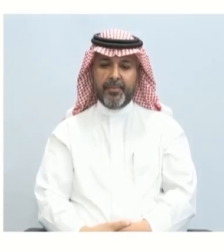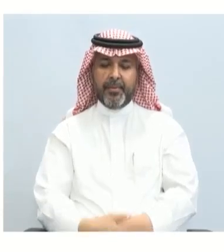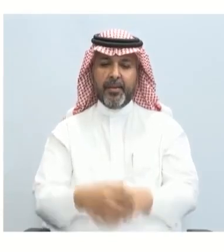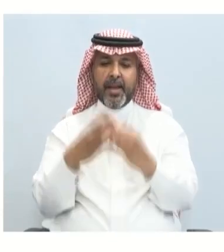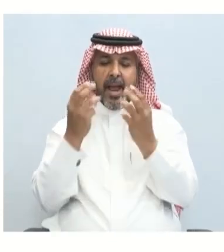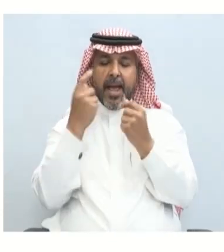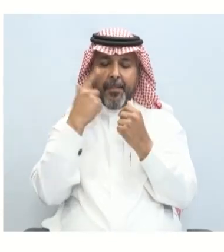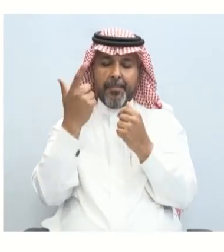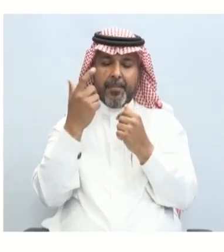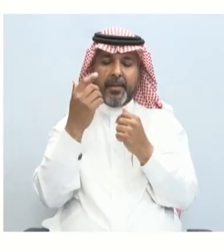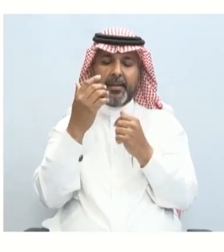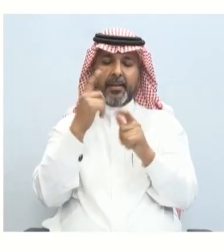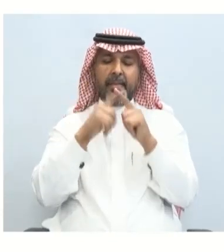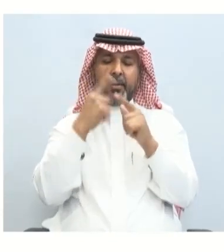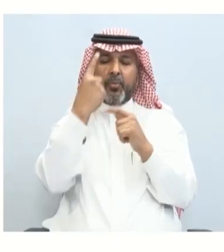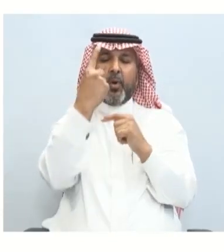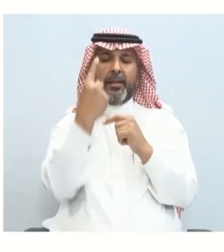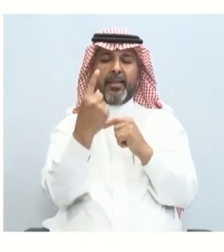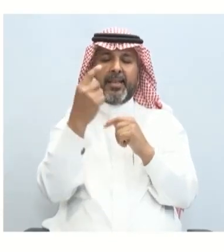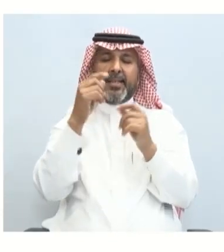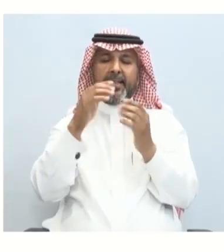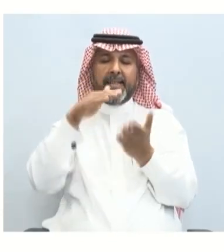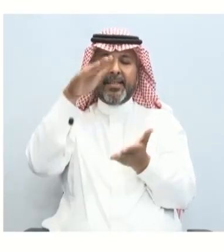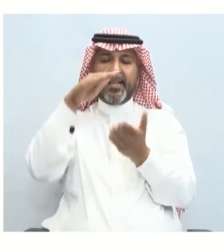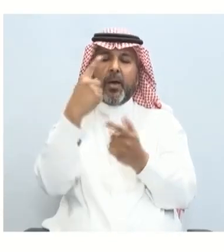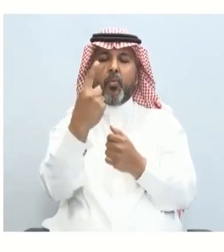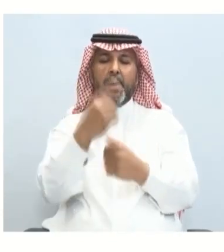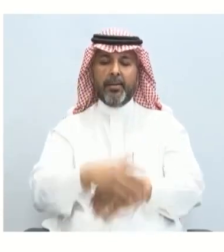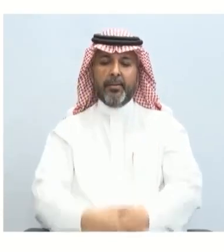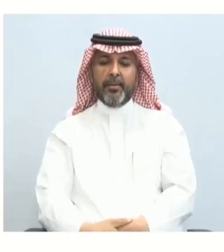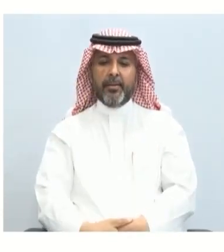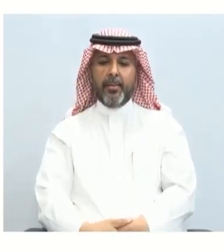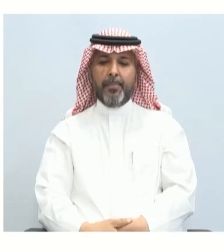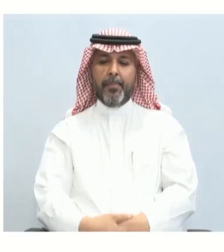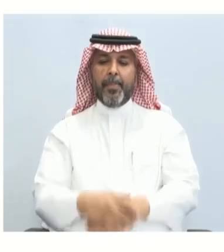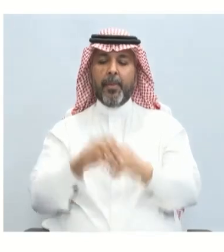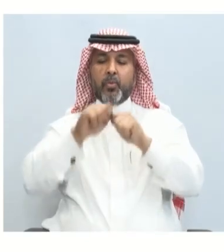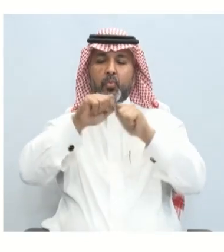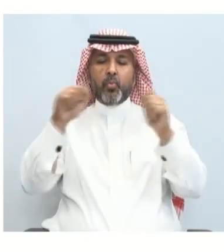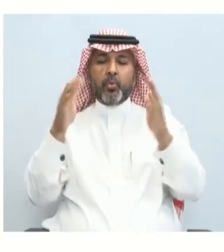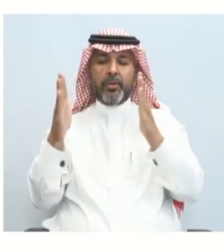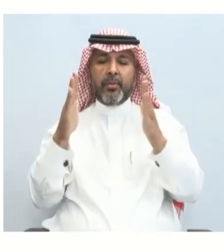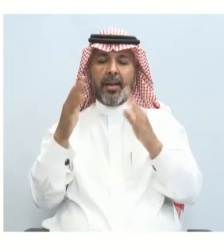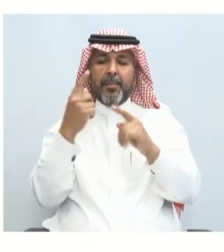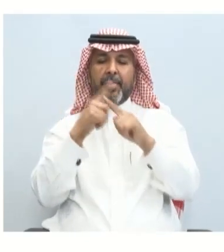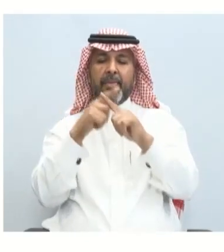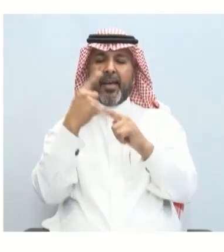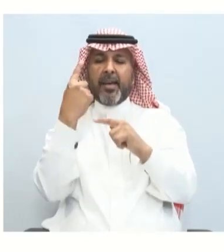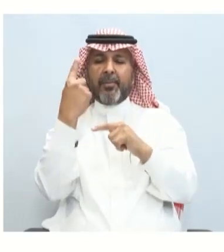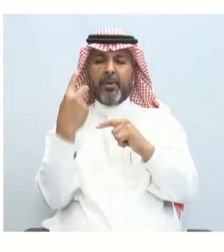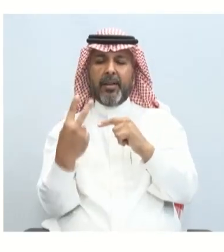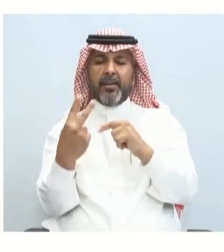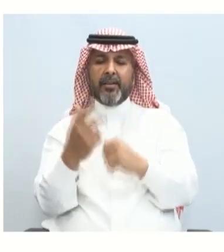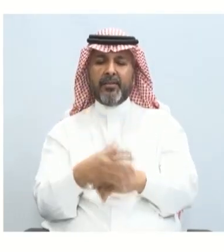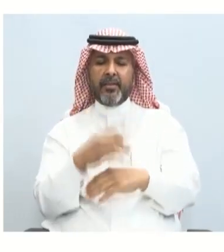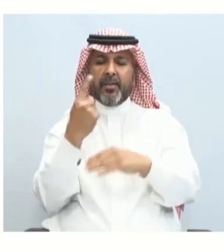طبعا الكوساين مضروبه في واحد فبالتالي الساعه حتكون تساوي واحد اما طول الدوران لاحظ ان الثيتا مضروبه في كم مضروبه في